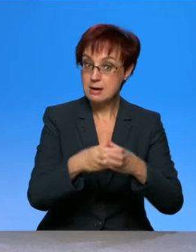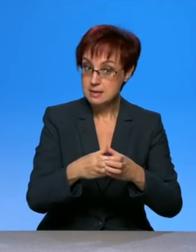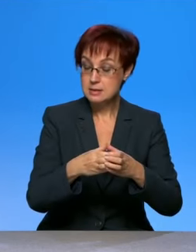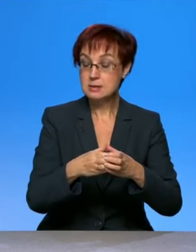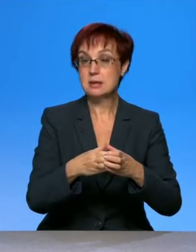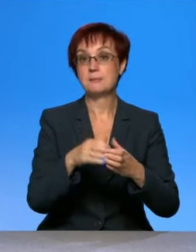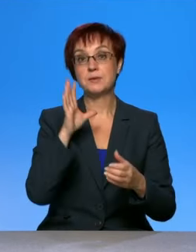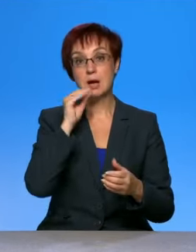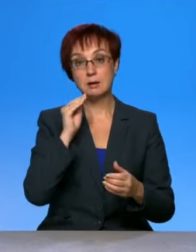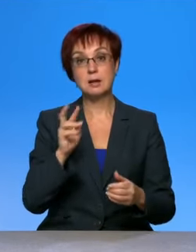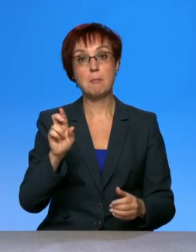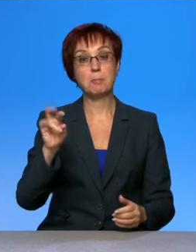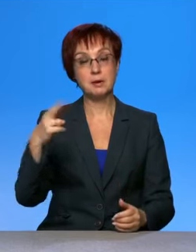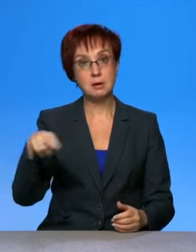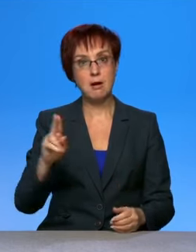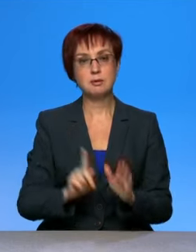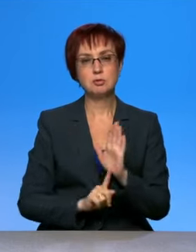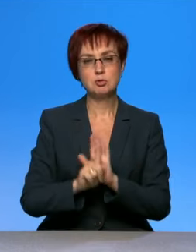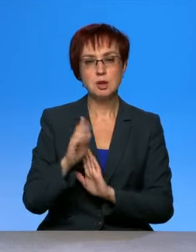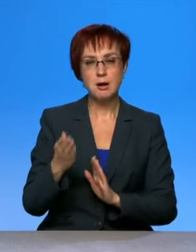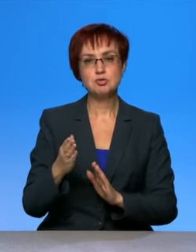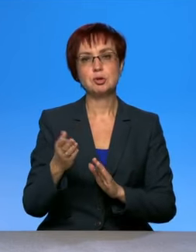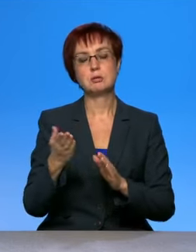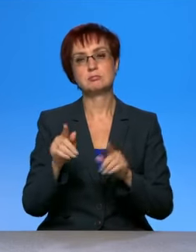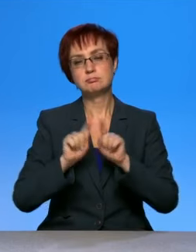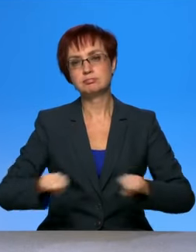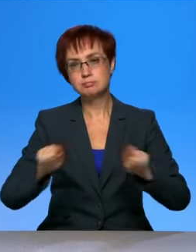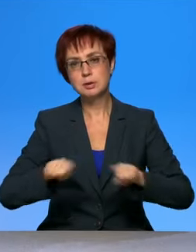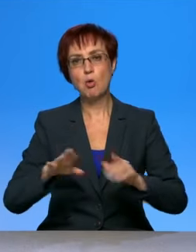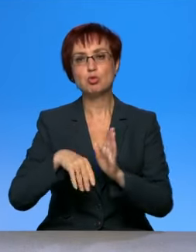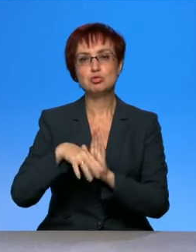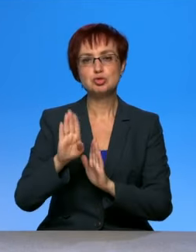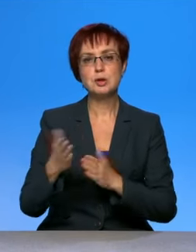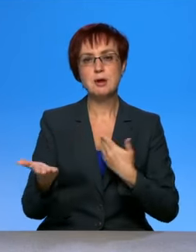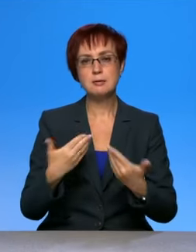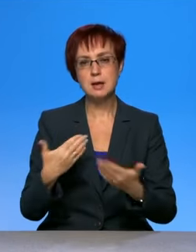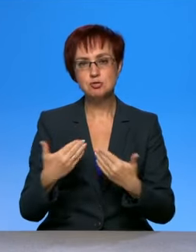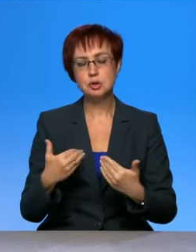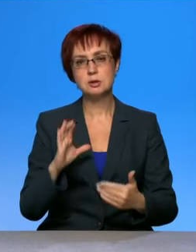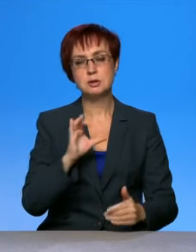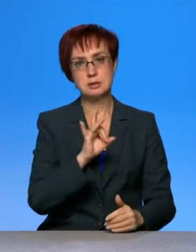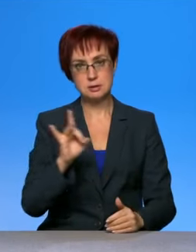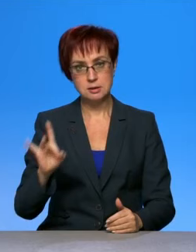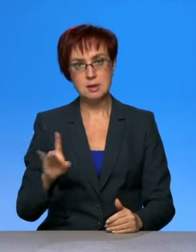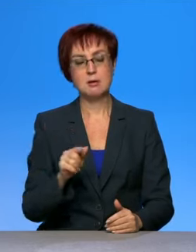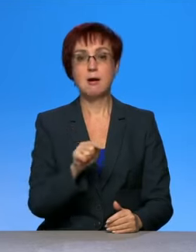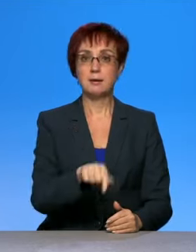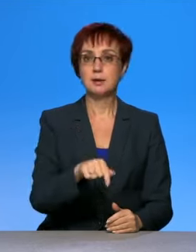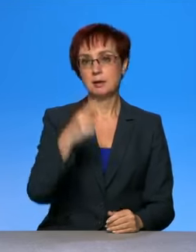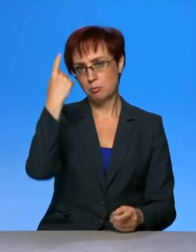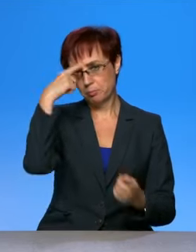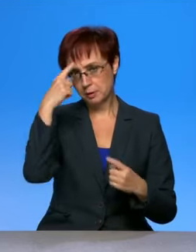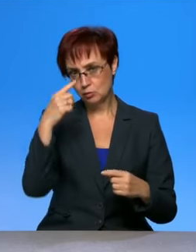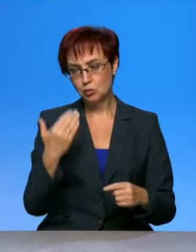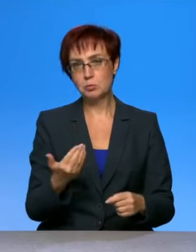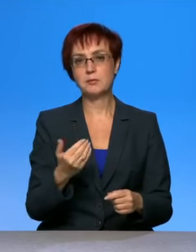отношений с советским союзом всякие частушки вспомни тушкина переводит ме там кто бы канцлером бы ни